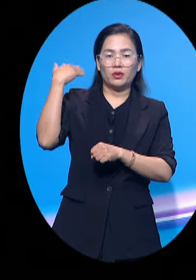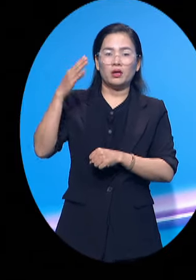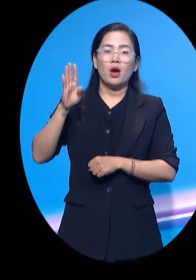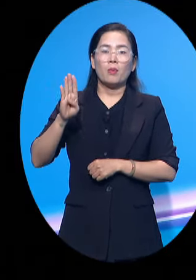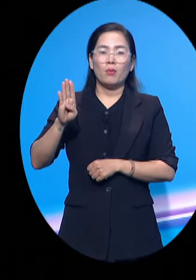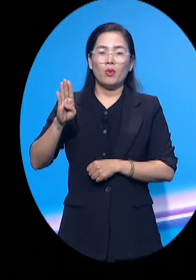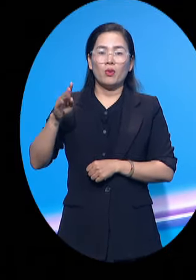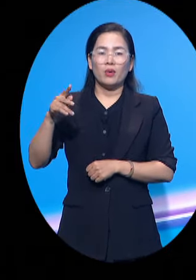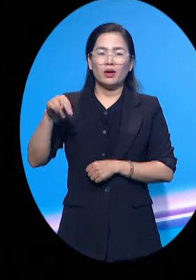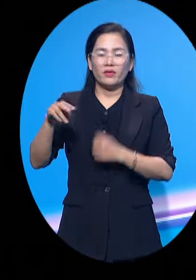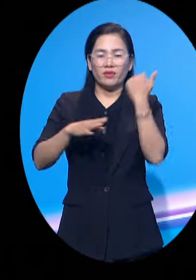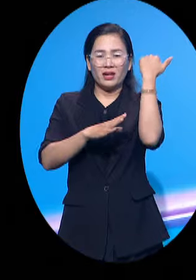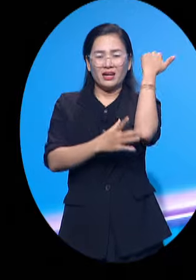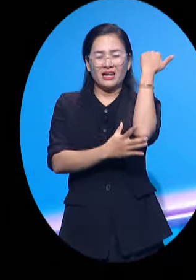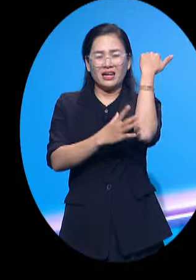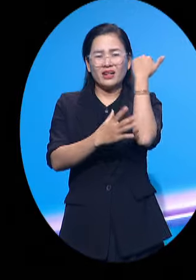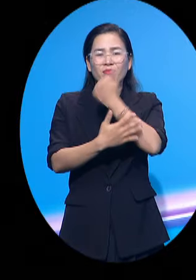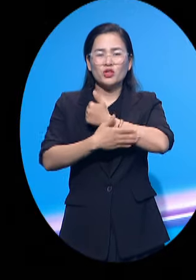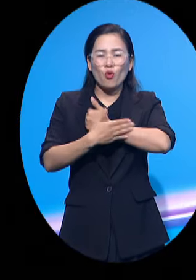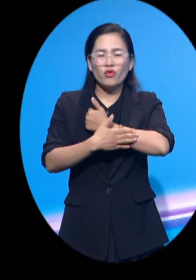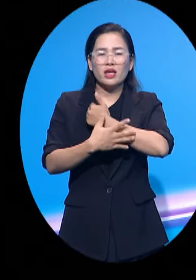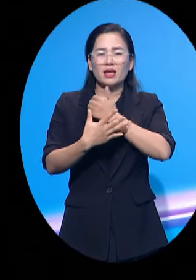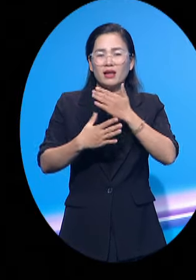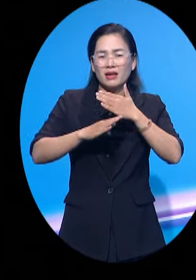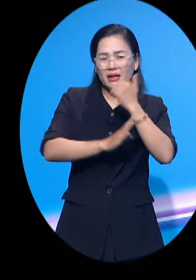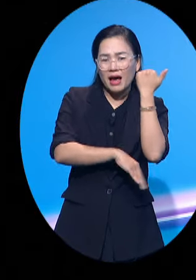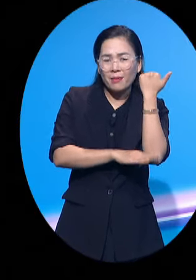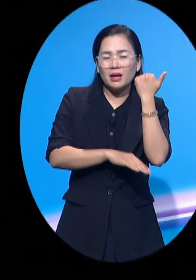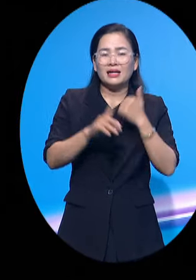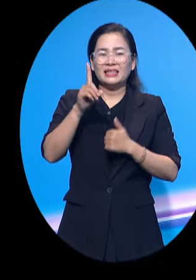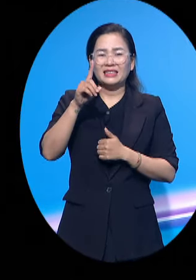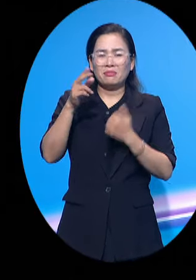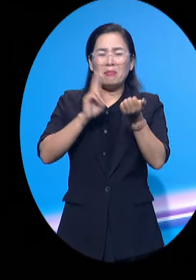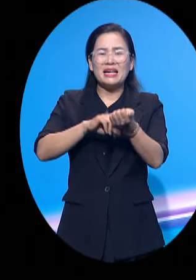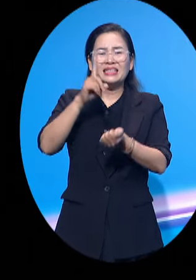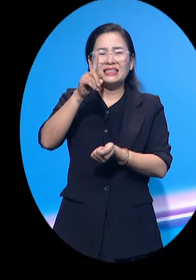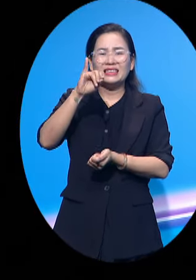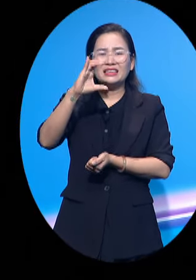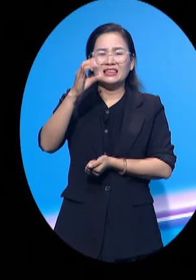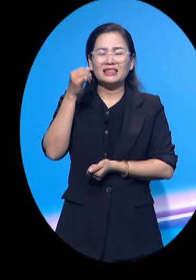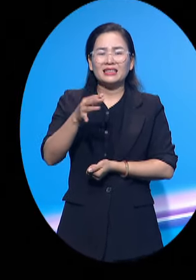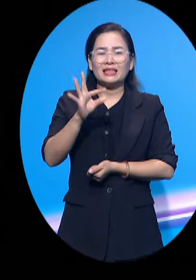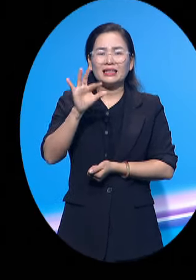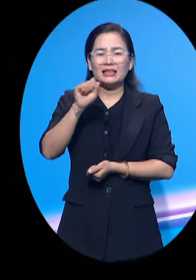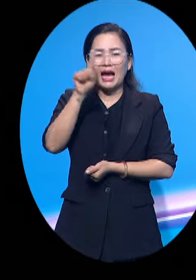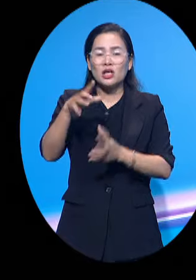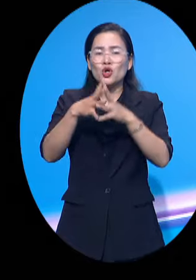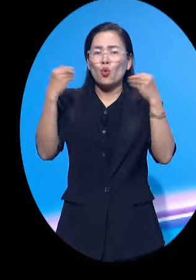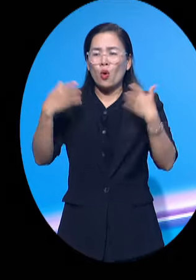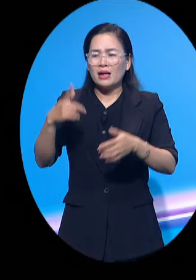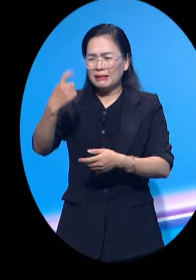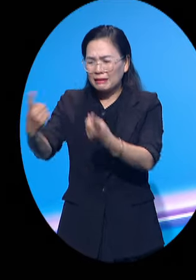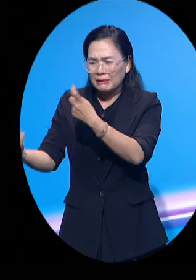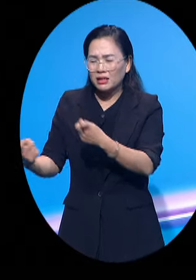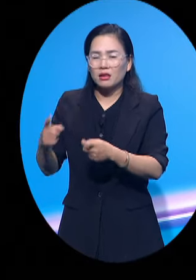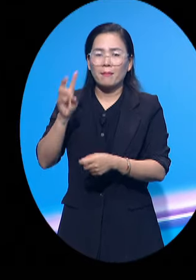nhiều nước ở khu vực phía Nam châu Phi phải vật lộn với đợt bùng phát dịch tả. Từ tháng 10 đến nay, Mozambique đã ghi nhận 15.000 ca bệnh